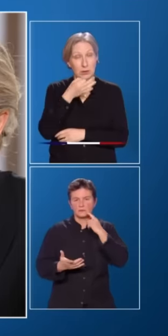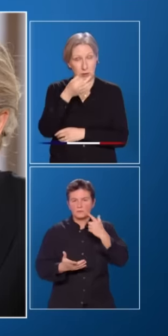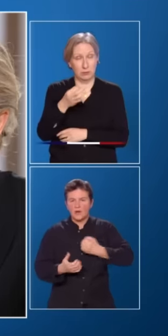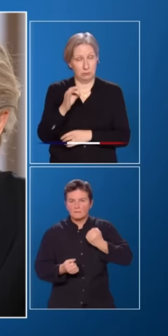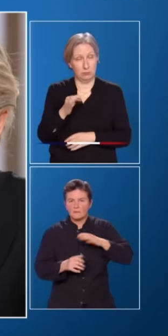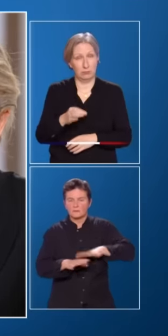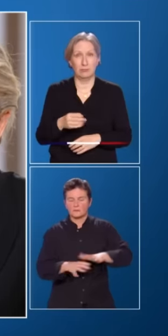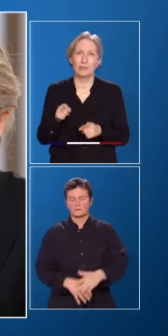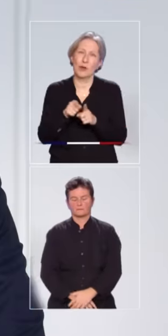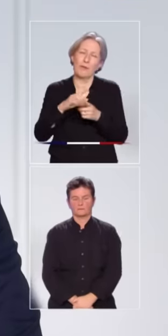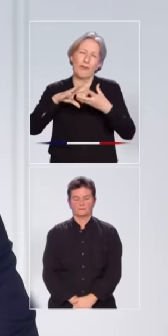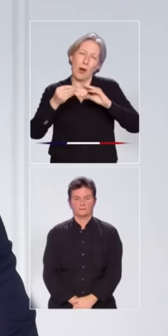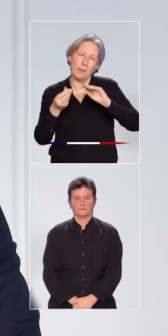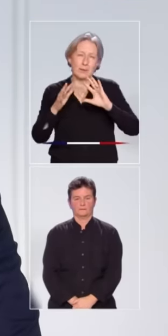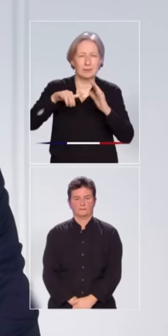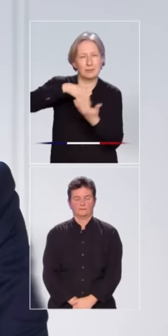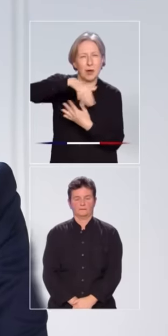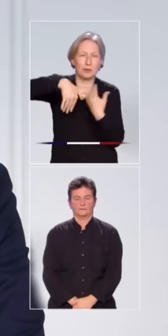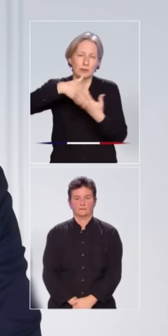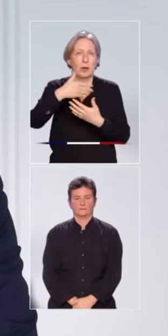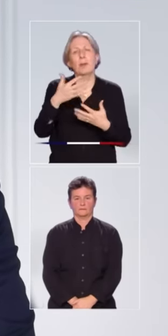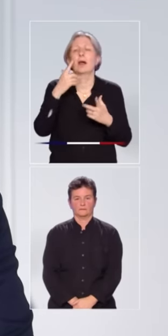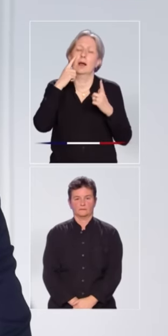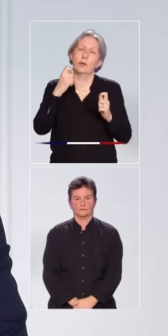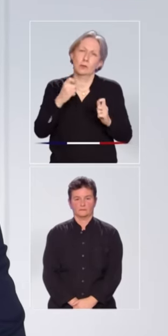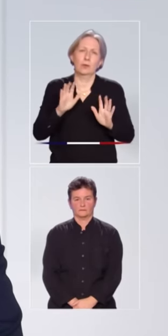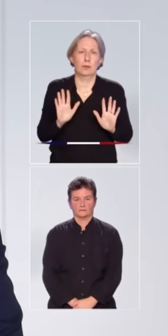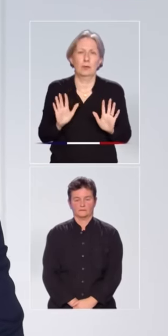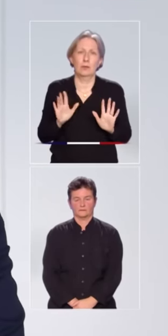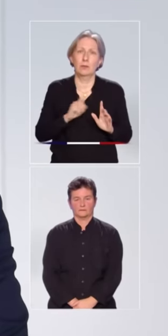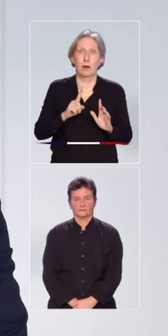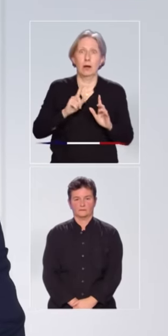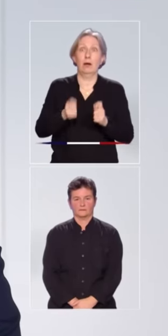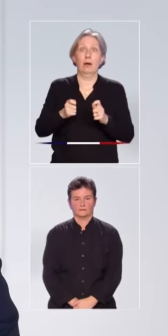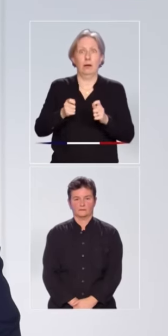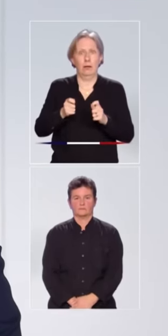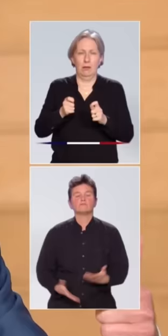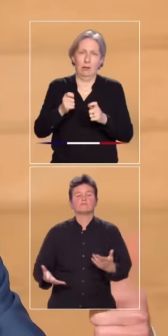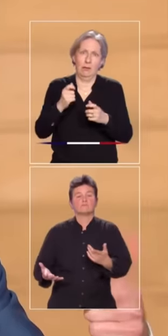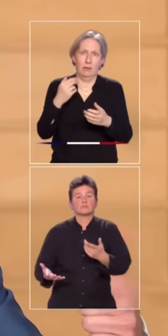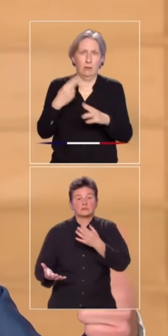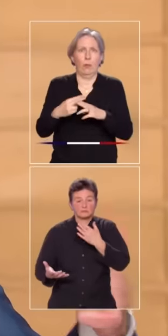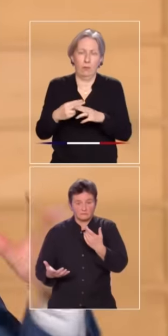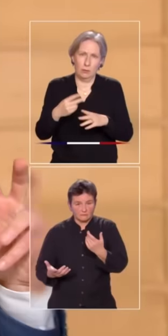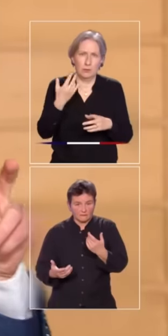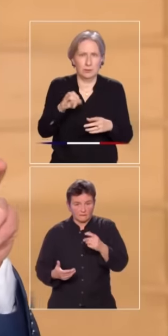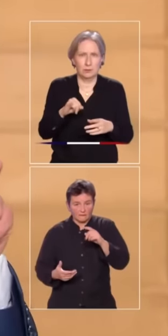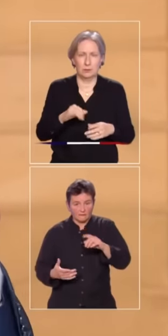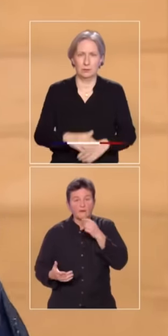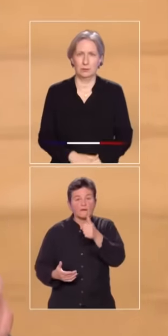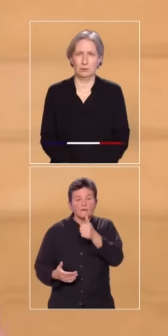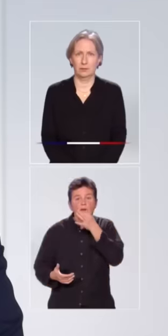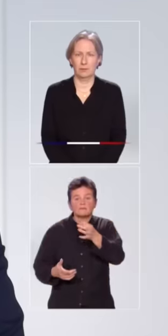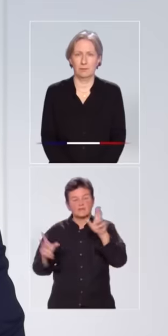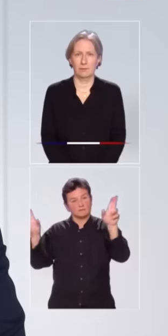une forme hybride. Mais il faut faire attention de ne pas tout de suite les qualifier, parce que sinon on serait nous-mêmes dans l'escalade. Alors que faudrait-il pour que vous prononciez le mot